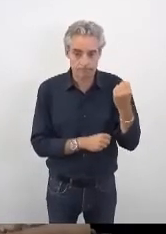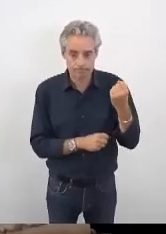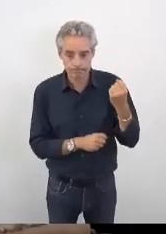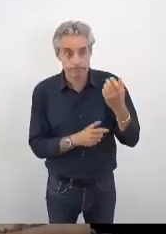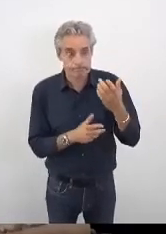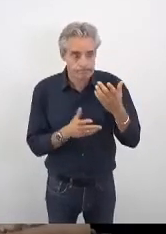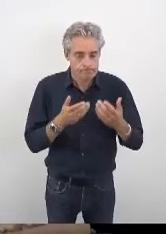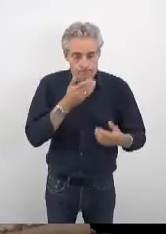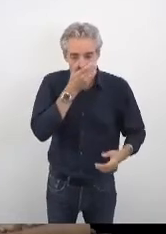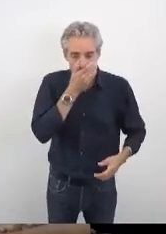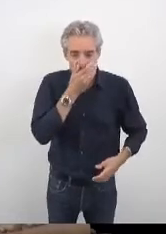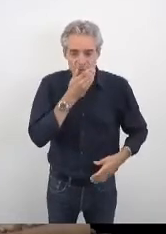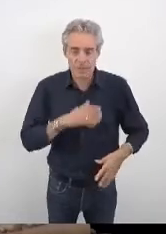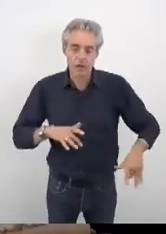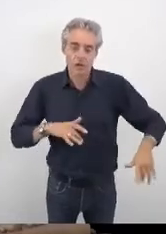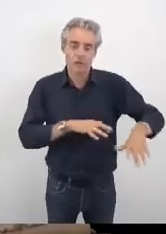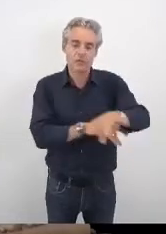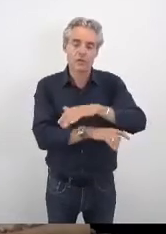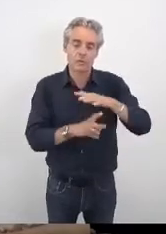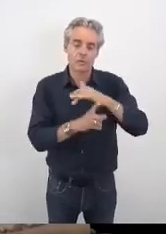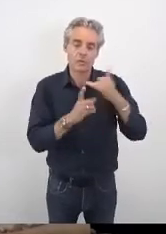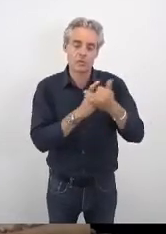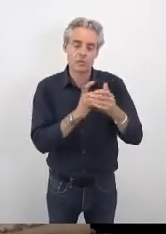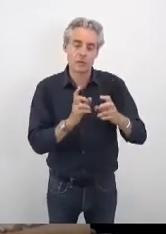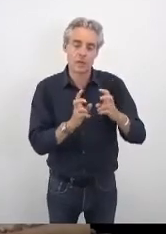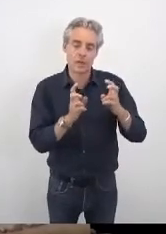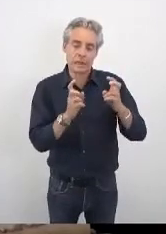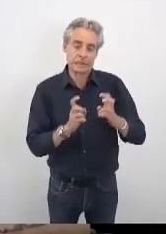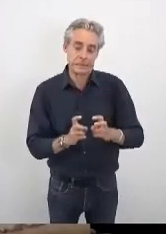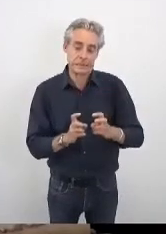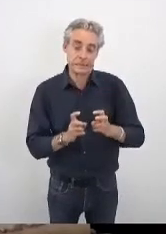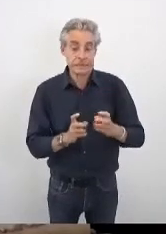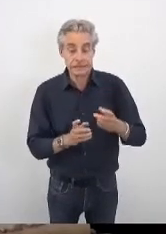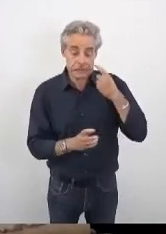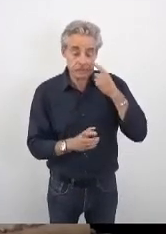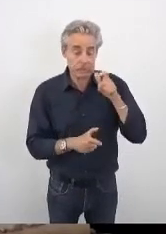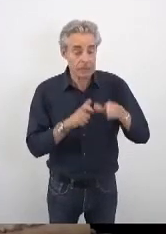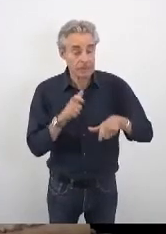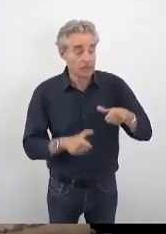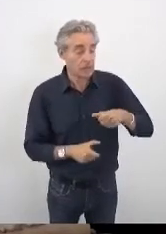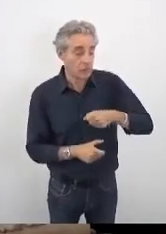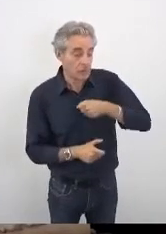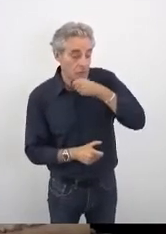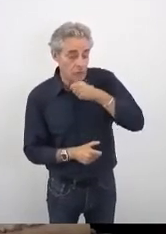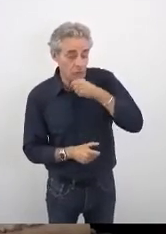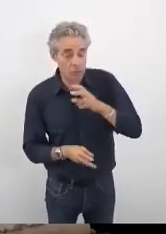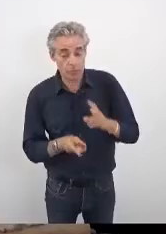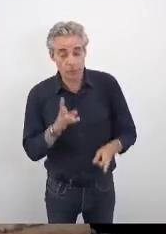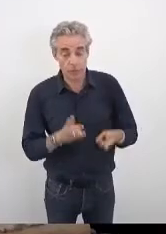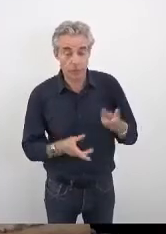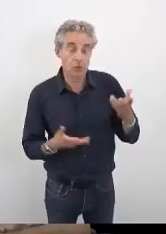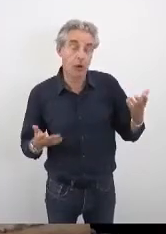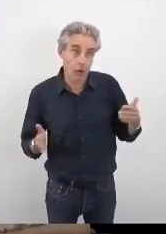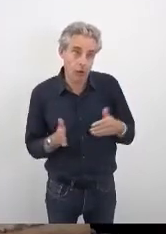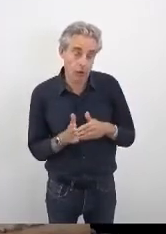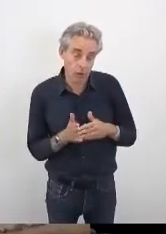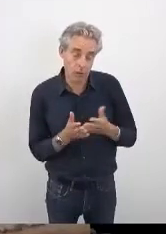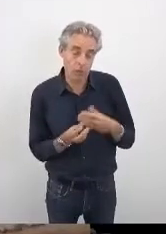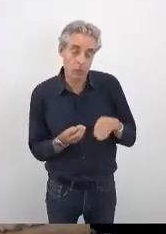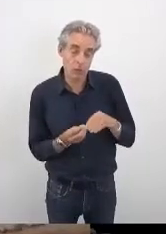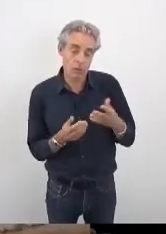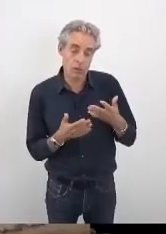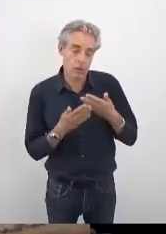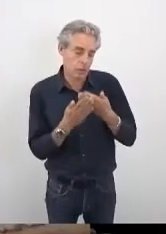ville et un environnement social qui est un petit peu dégradé pour une partie de ces seniors, compte tenu du fait aussi, et beaucoup